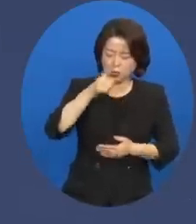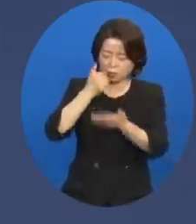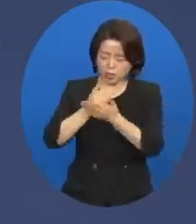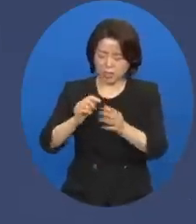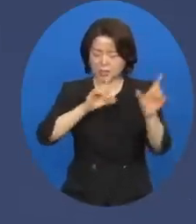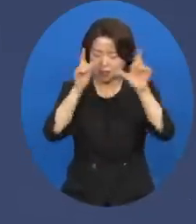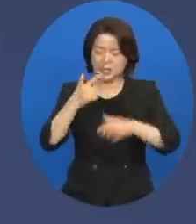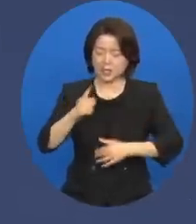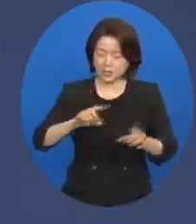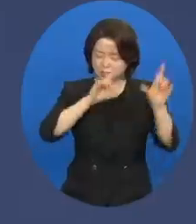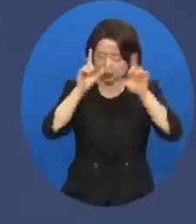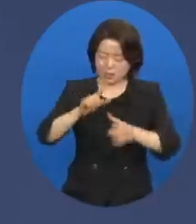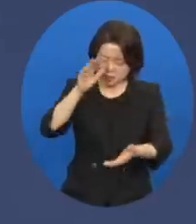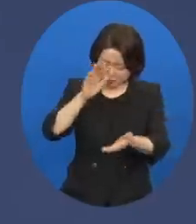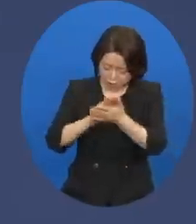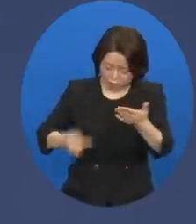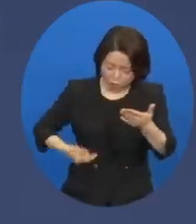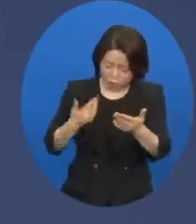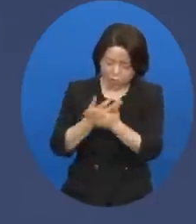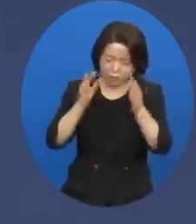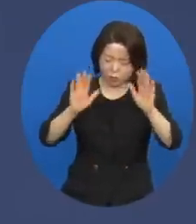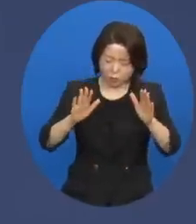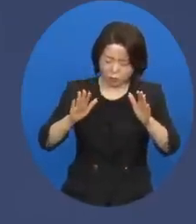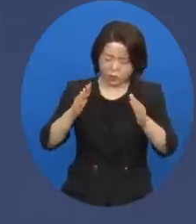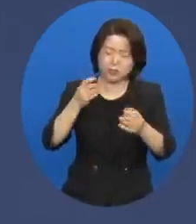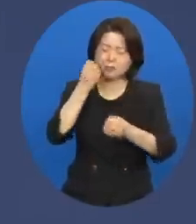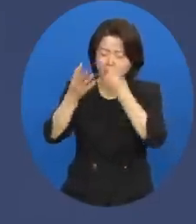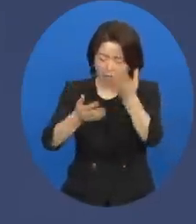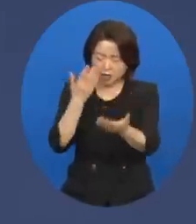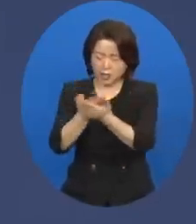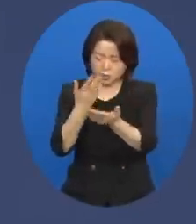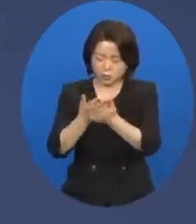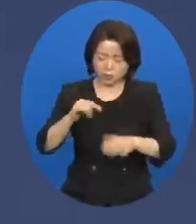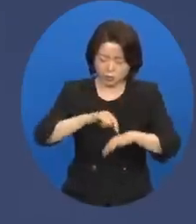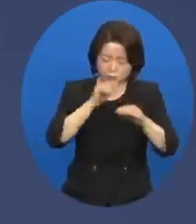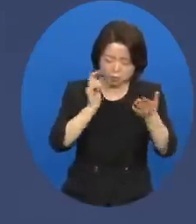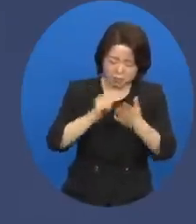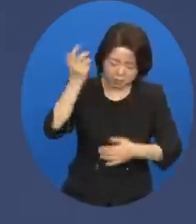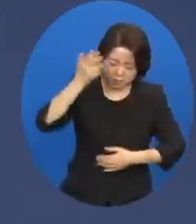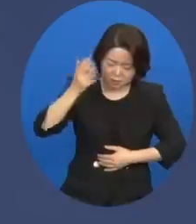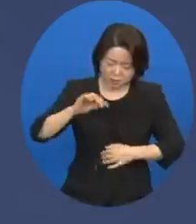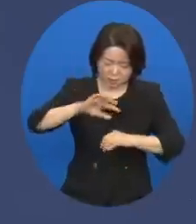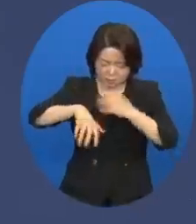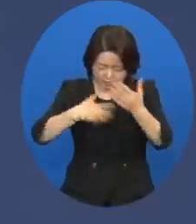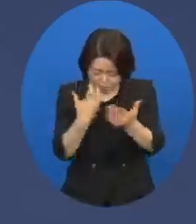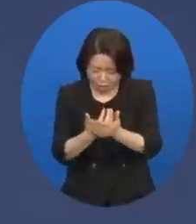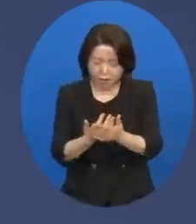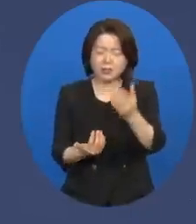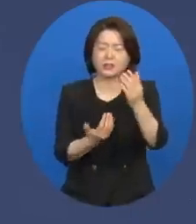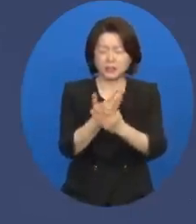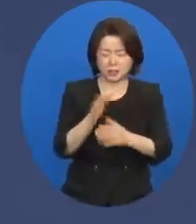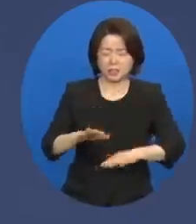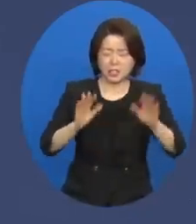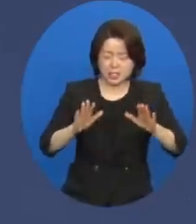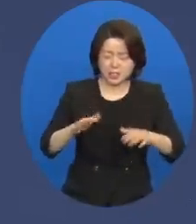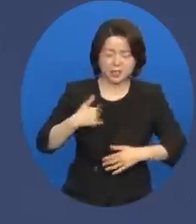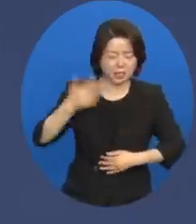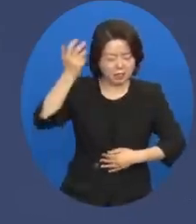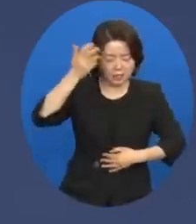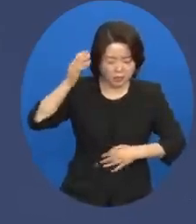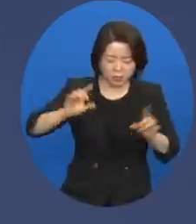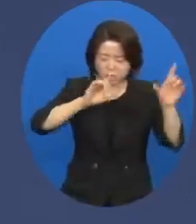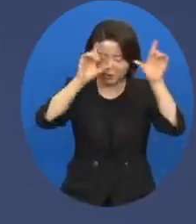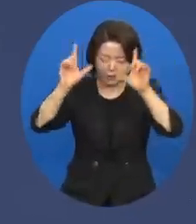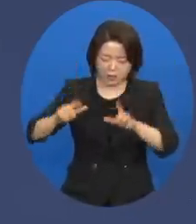삶에 대한 뜨거운 회개가 오늘 터지게 하시고 우리의 마음 가운데 영적인 대변혁이 일어나서 내가 이제는 영으로 사는